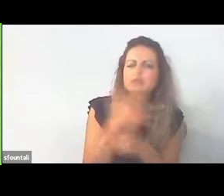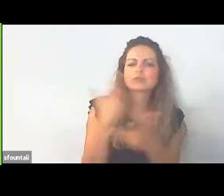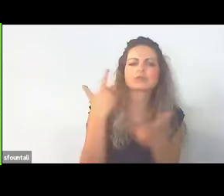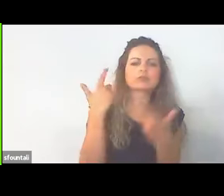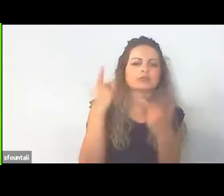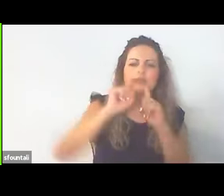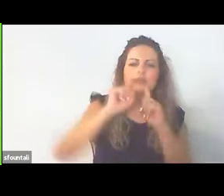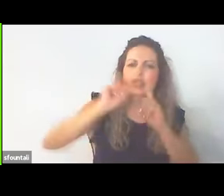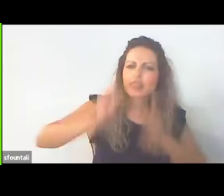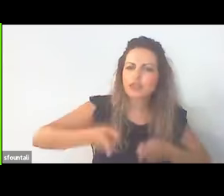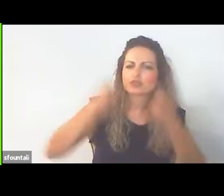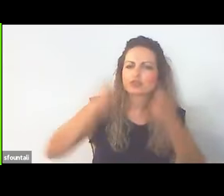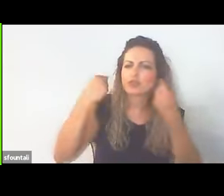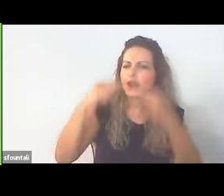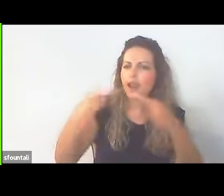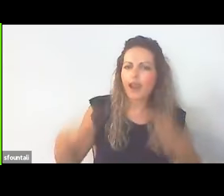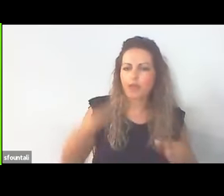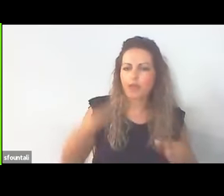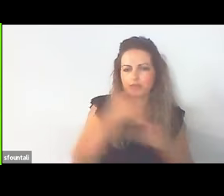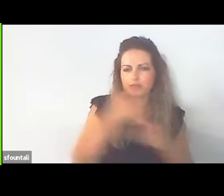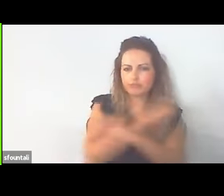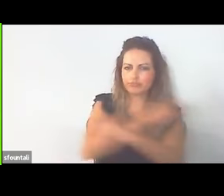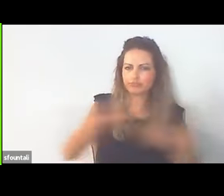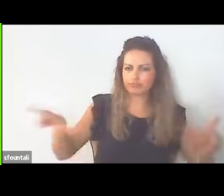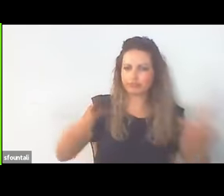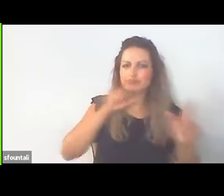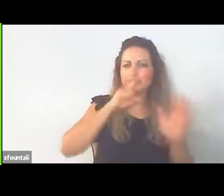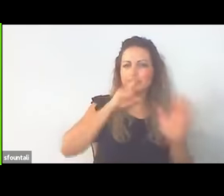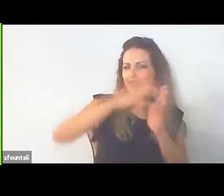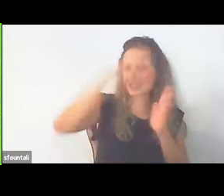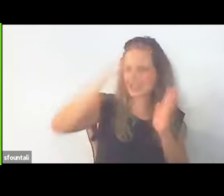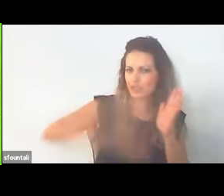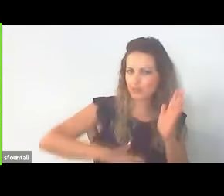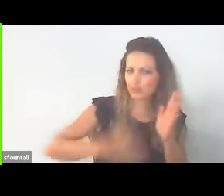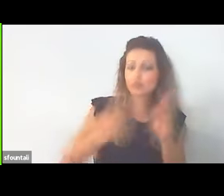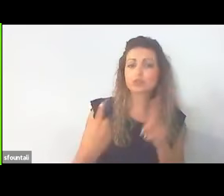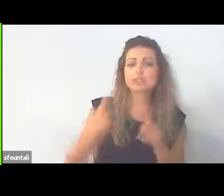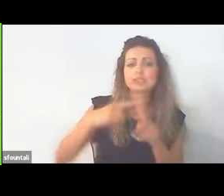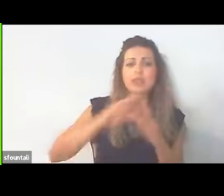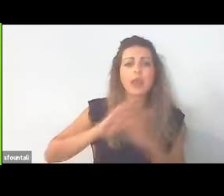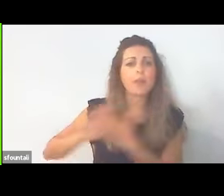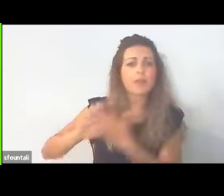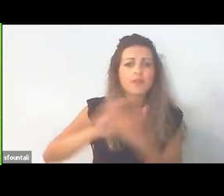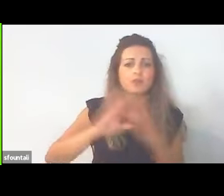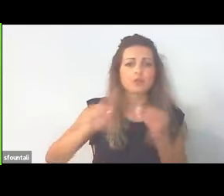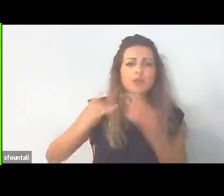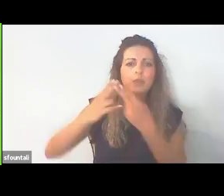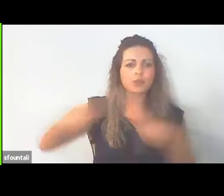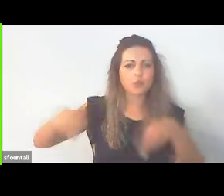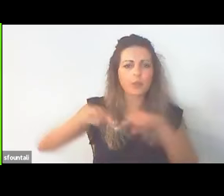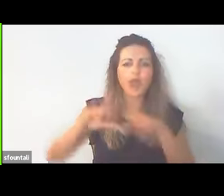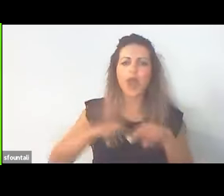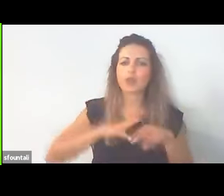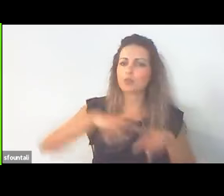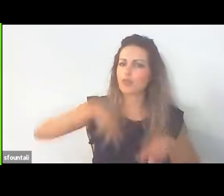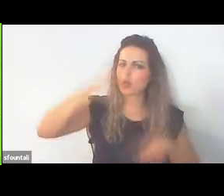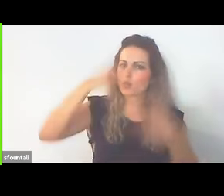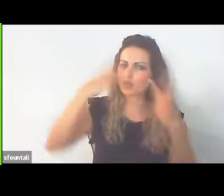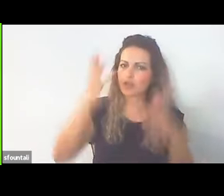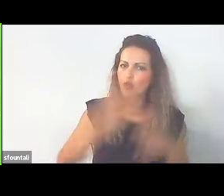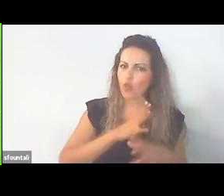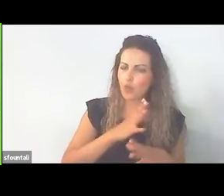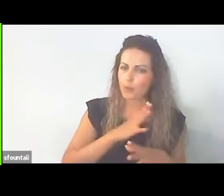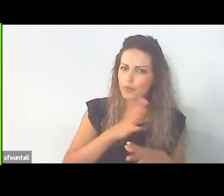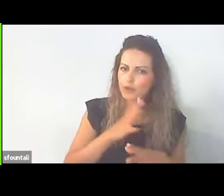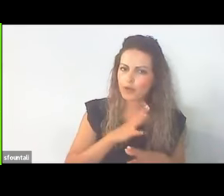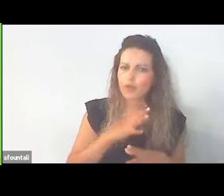και διεθνείς φορείς, με επαφές και με την Επιτροπή για τα Δικαιώματα των Γυναικών του ΟΗΕ, αλλά και με τον Γκρέβιο, που